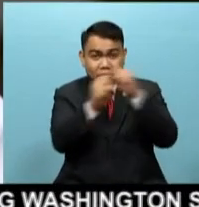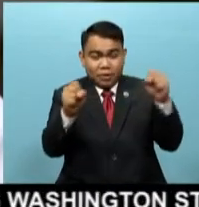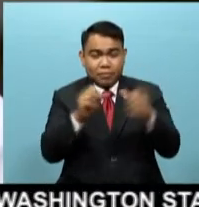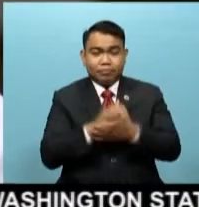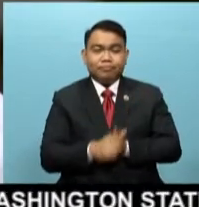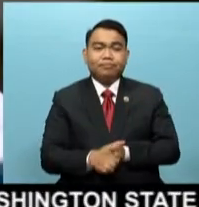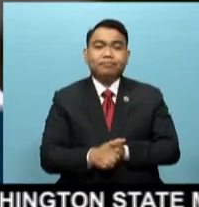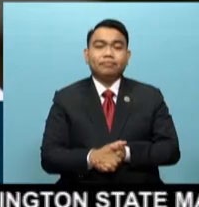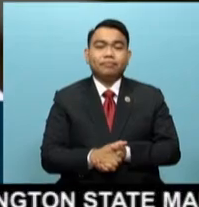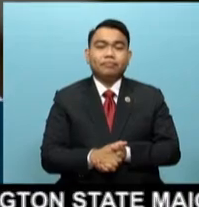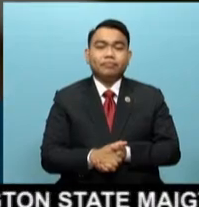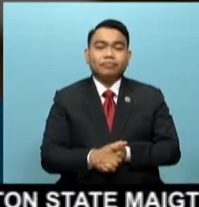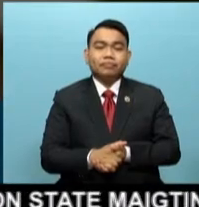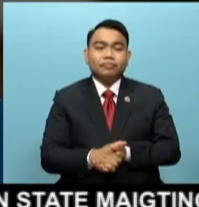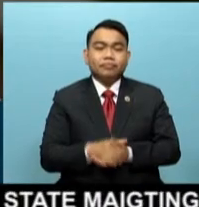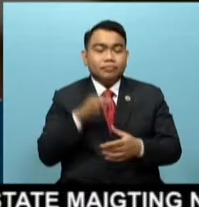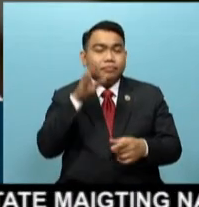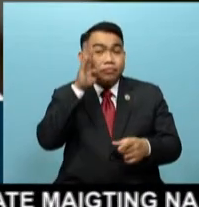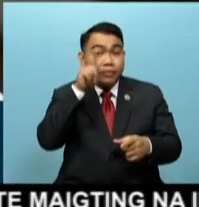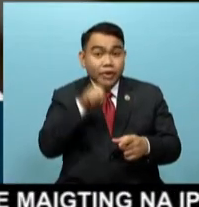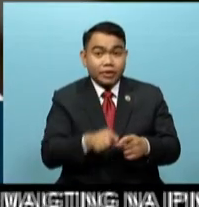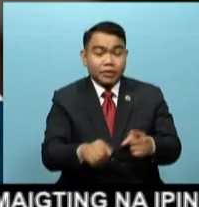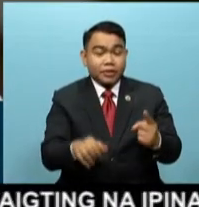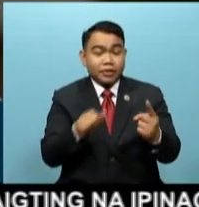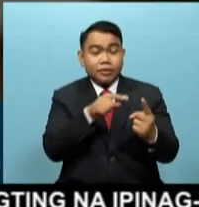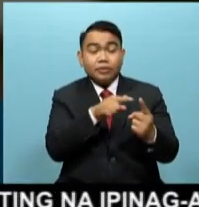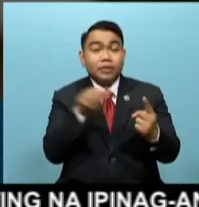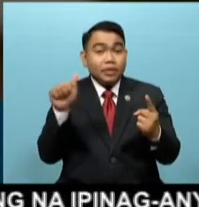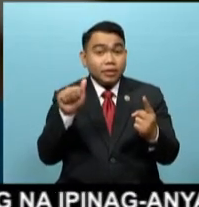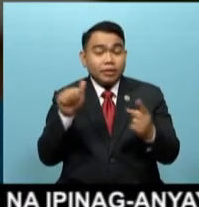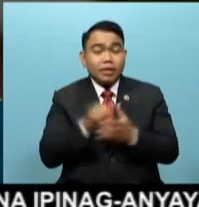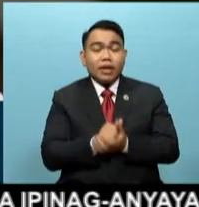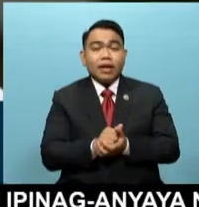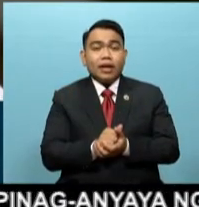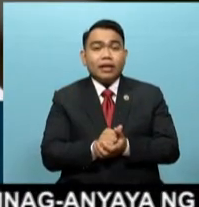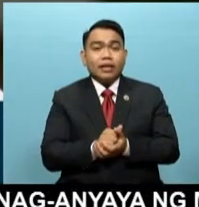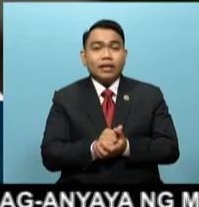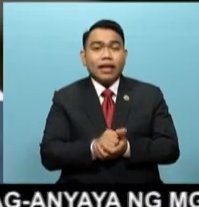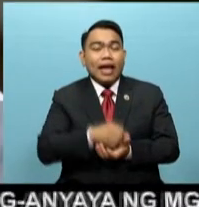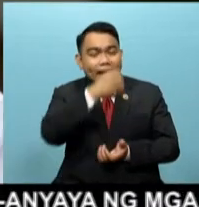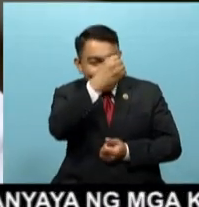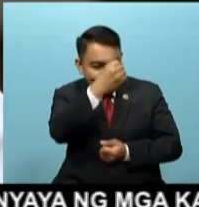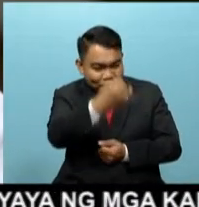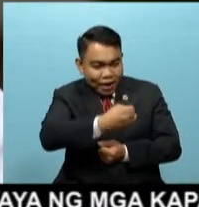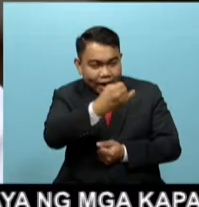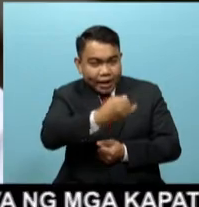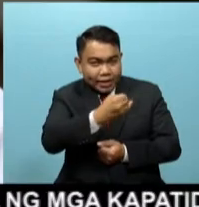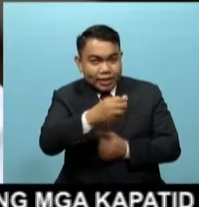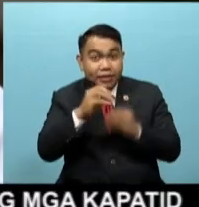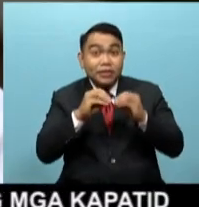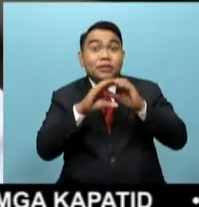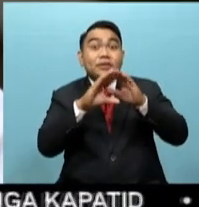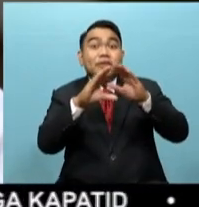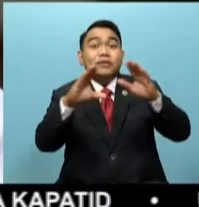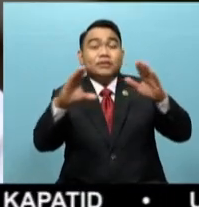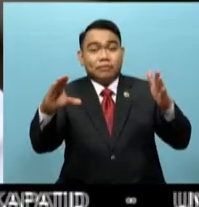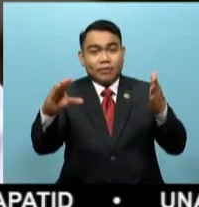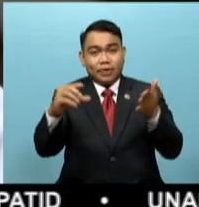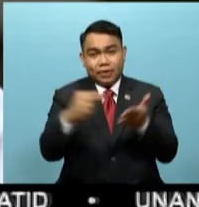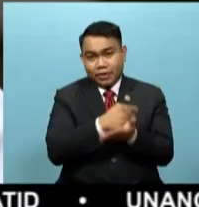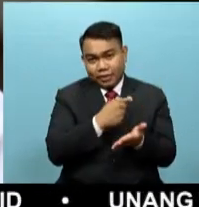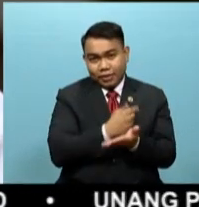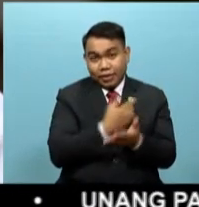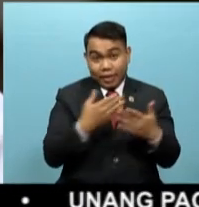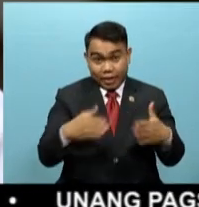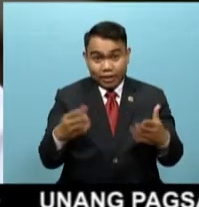Ang kapatid na Alejandro po ay naanyayahan po sa malaking pamamahayag na isinagawa po sa ating